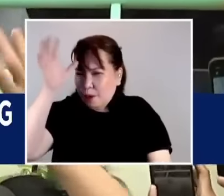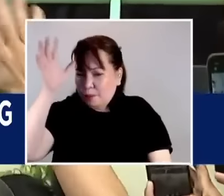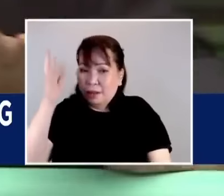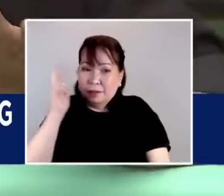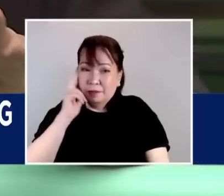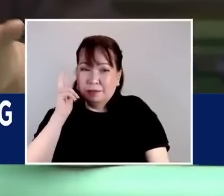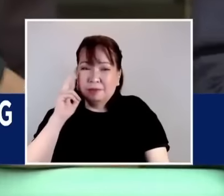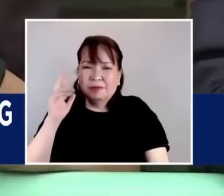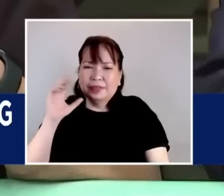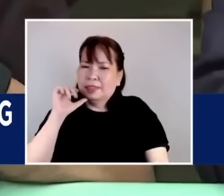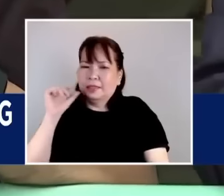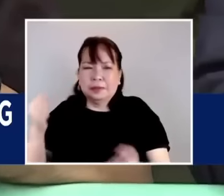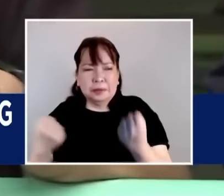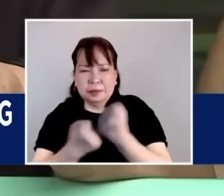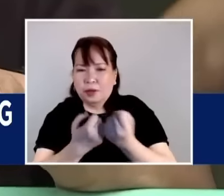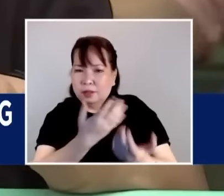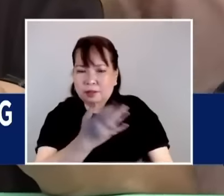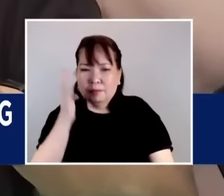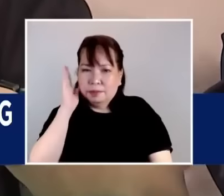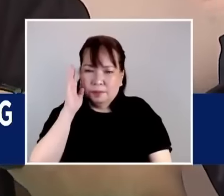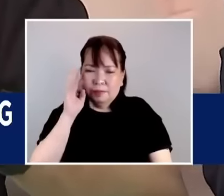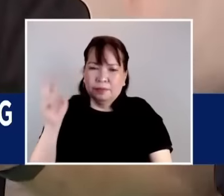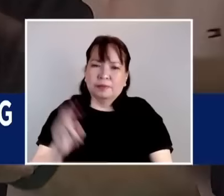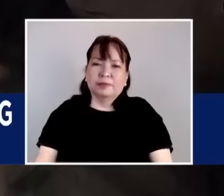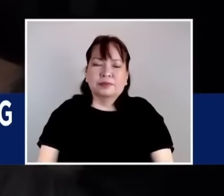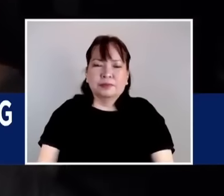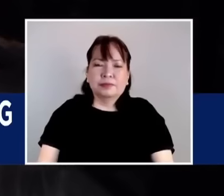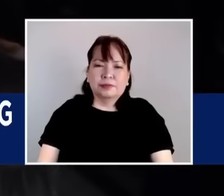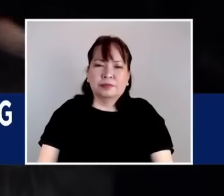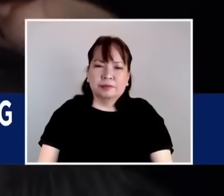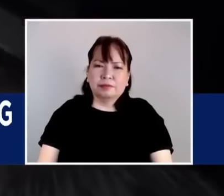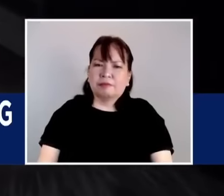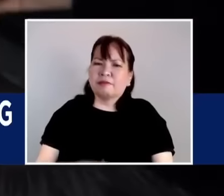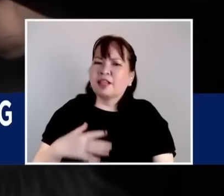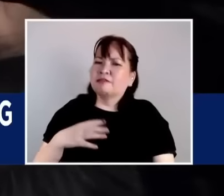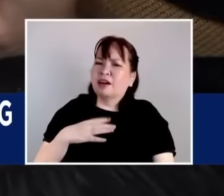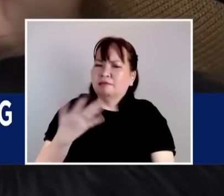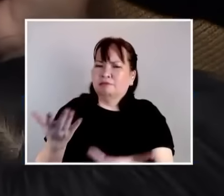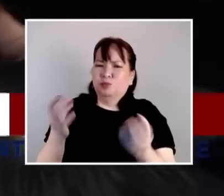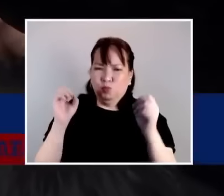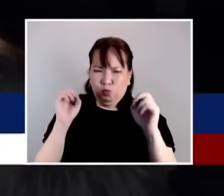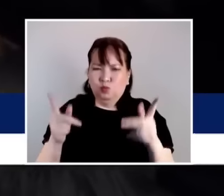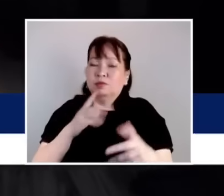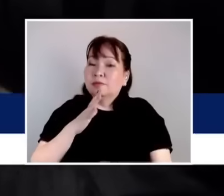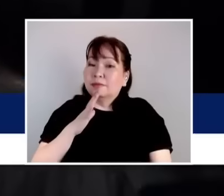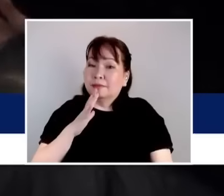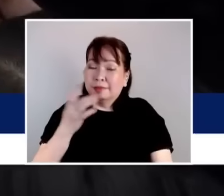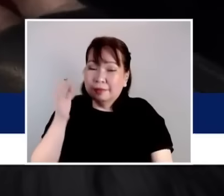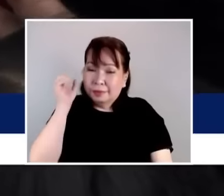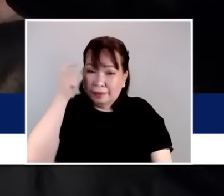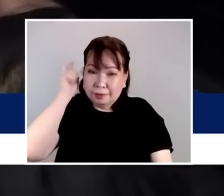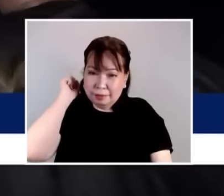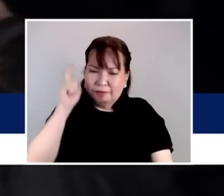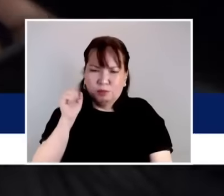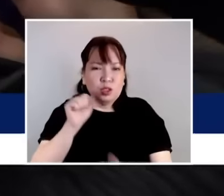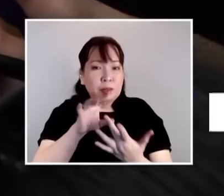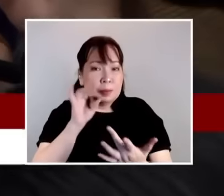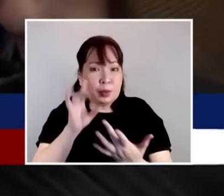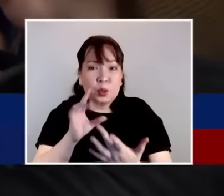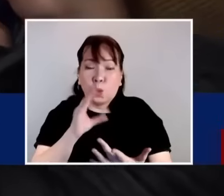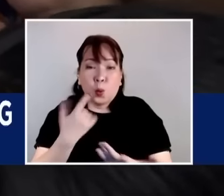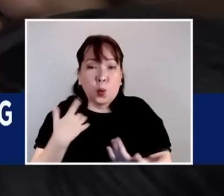si Pangulong Rodrigo Duterte, si Marcos Jr. Lahat naman tayo pwedeng pumili no, ng ating gustong